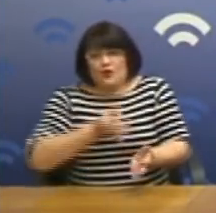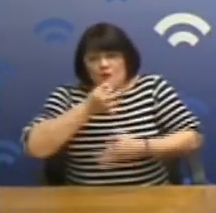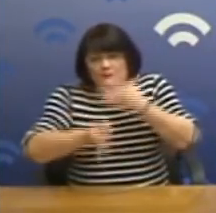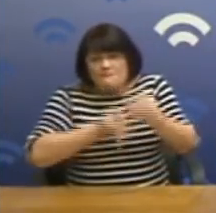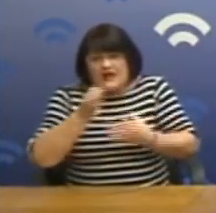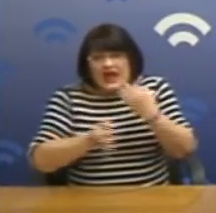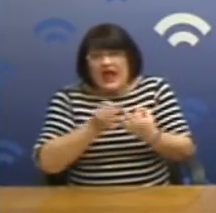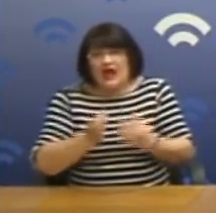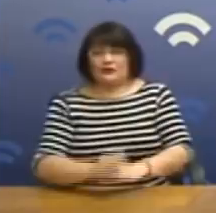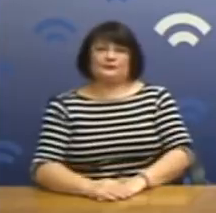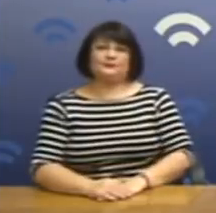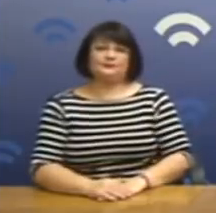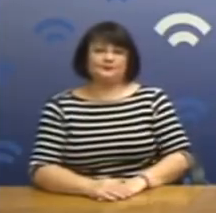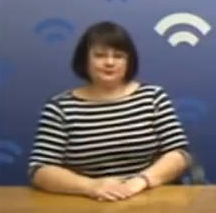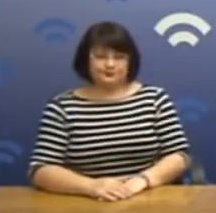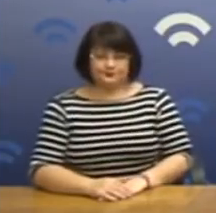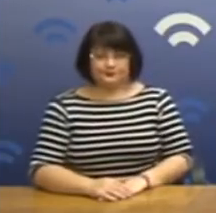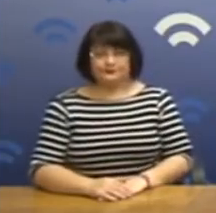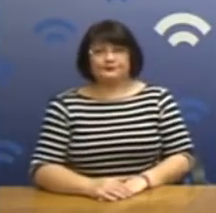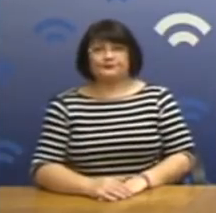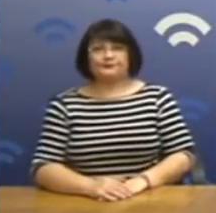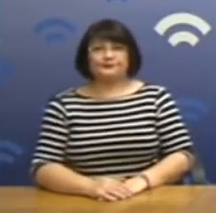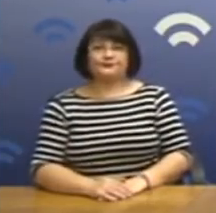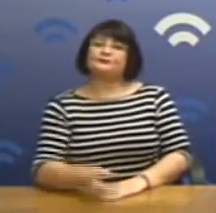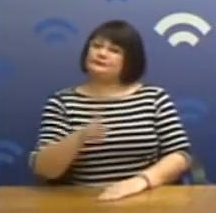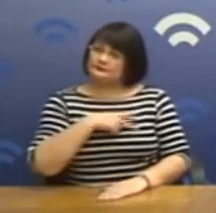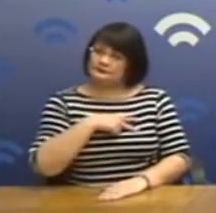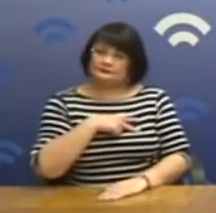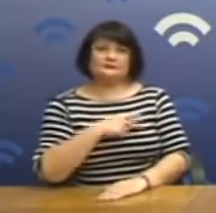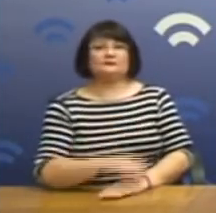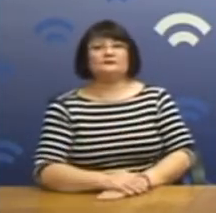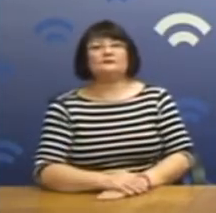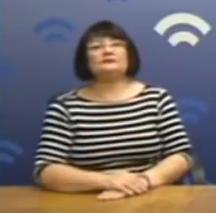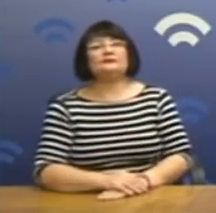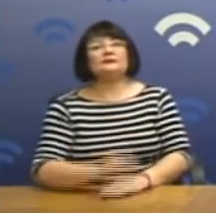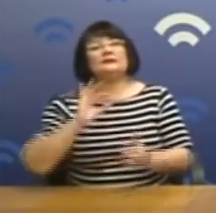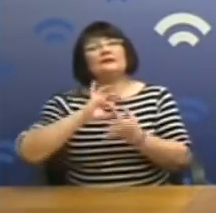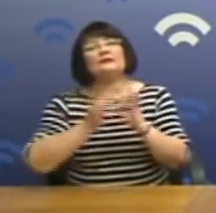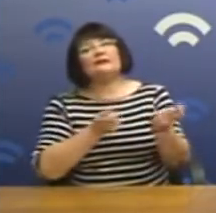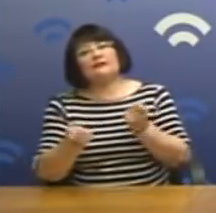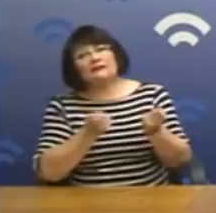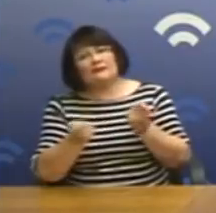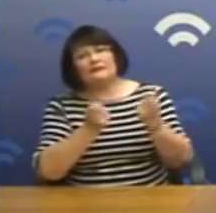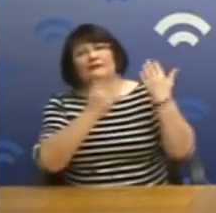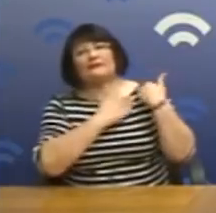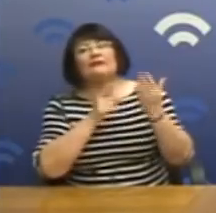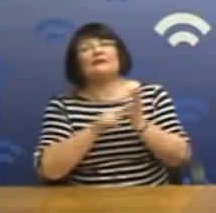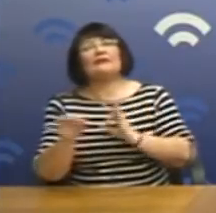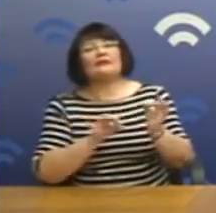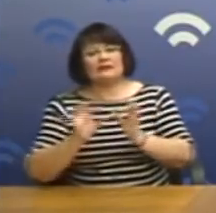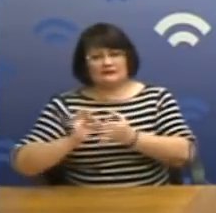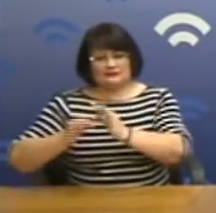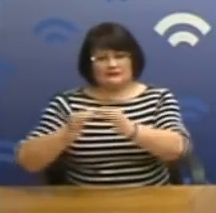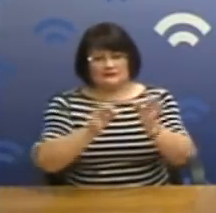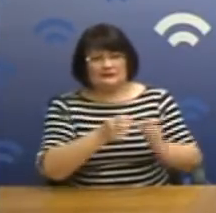ησυχία. Συνεχίστε, κύριε Κουτσούπα. Σωστά. Όλες οι οργανώσεις που ασχολήθηκαν με το νομοσχέδιο